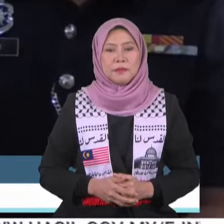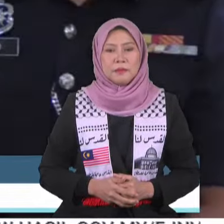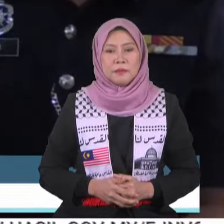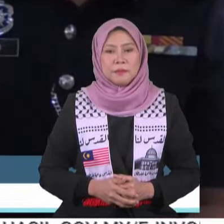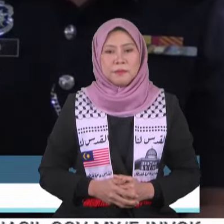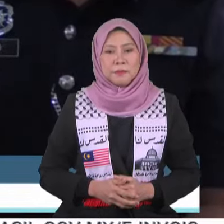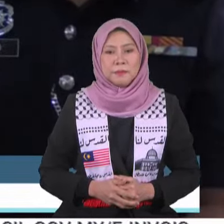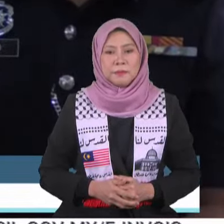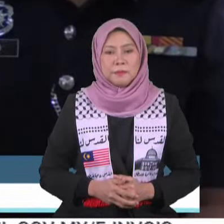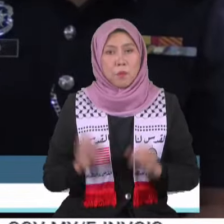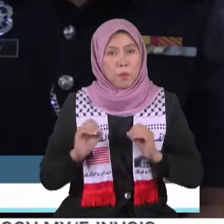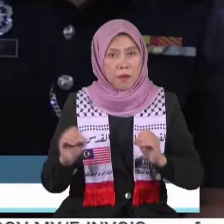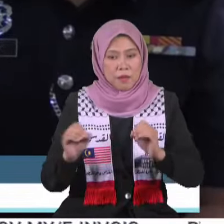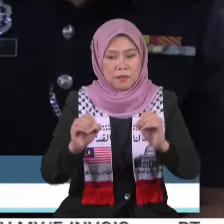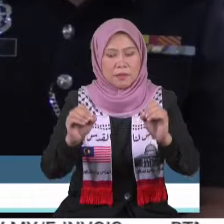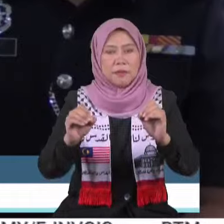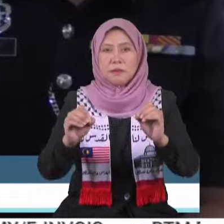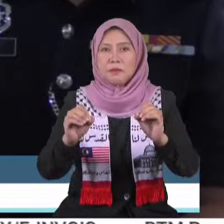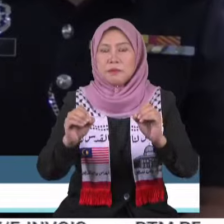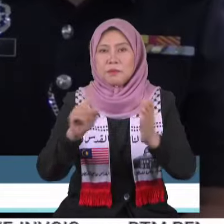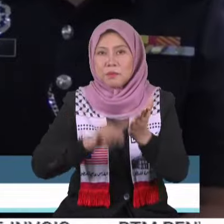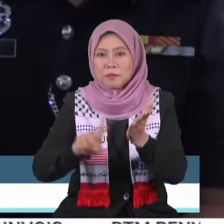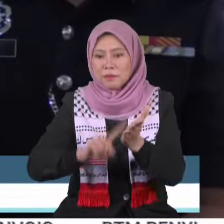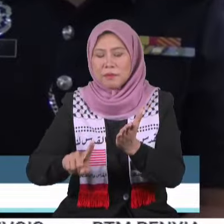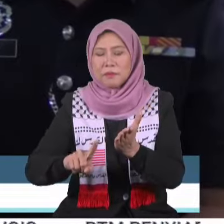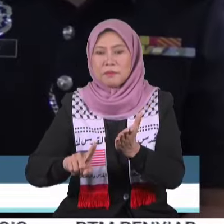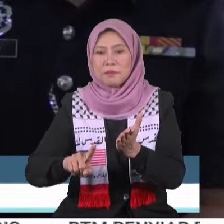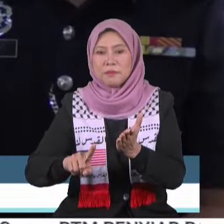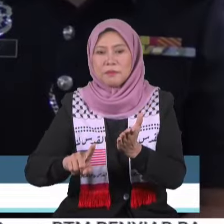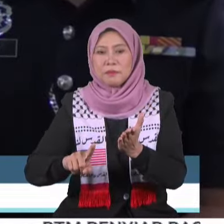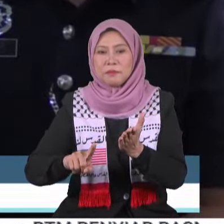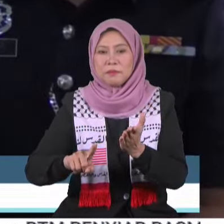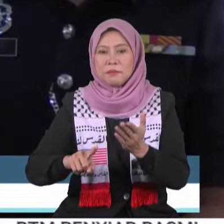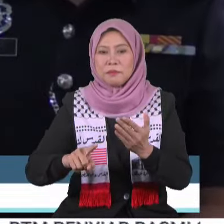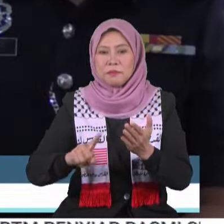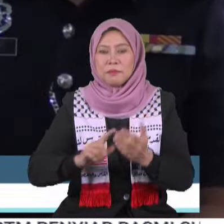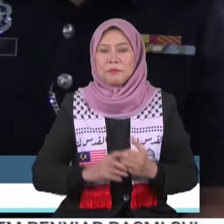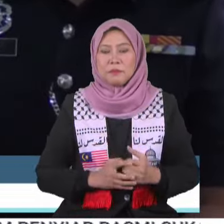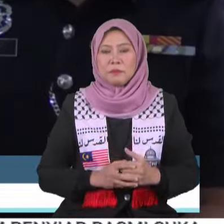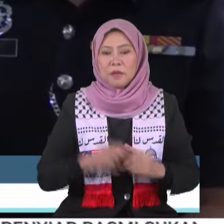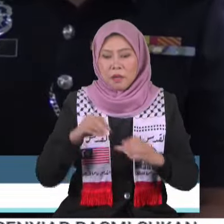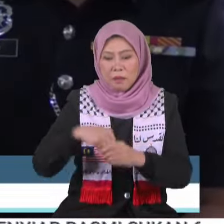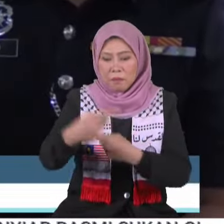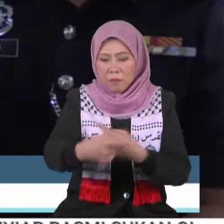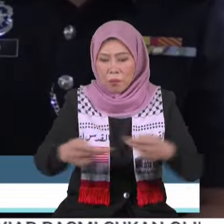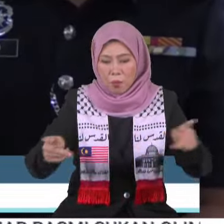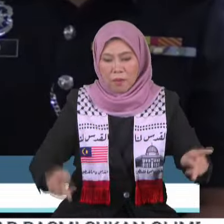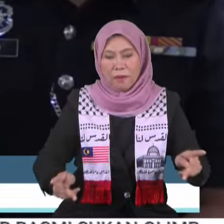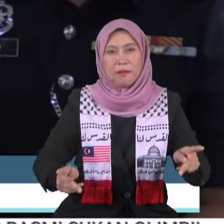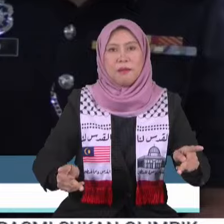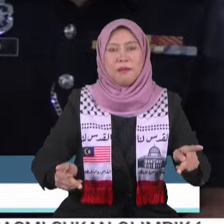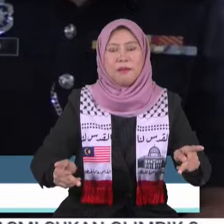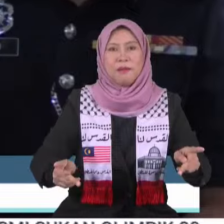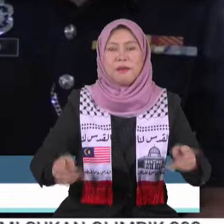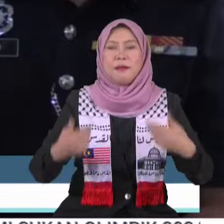Modus operandi yang digunakan suspek dicari disuruh. Dadah ini disuruhkan di dalam kotak, di dalamnya juga